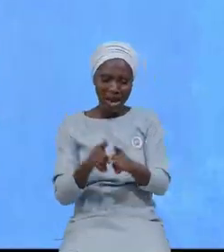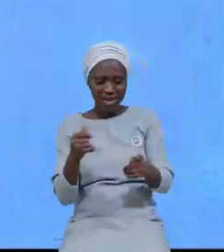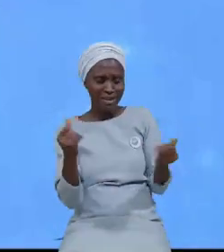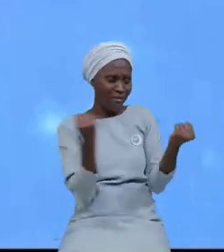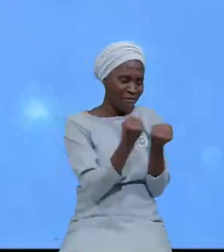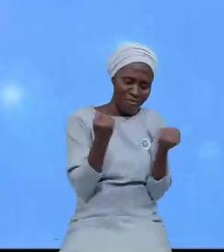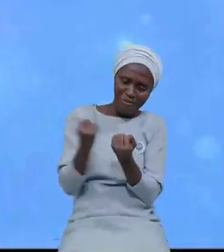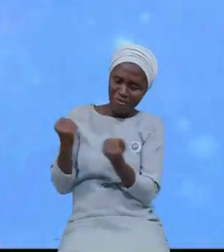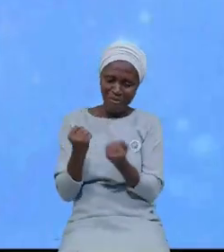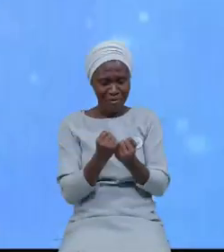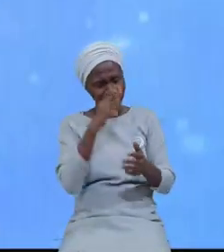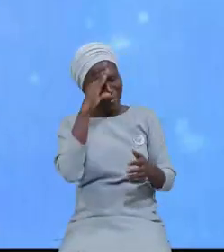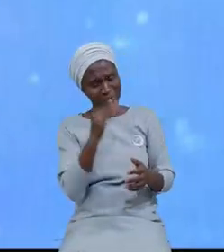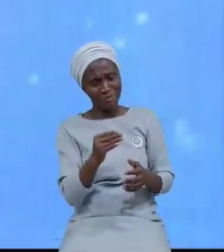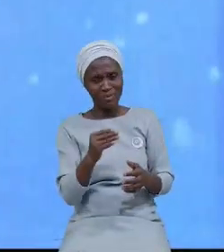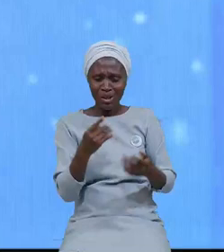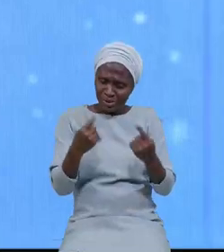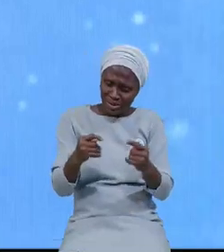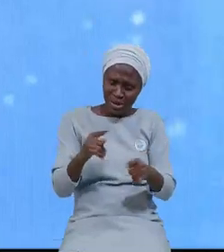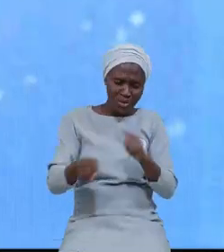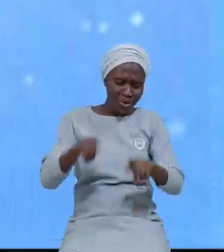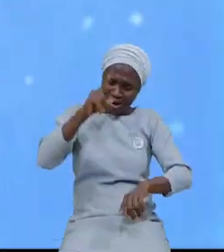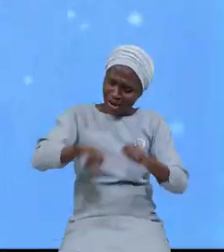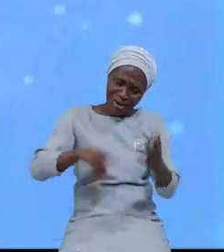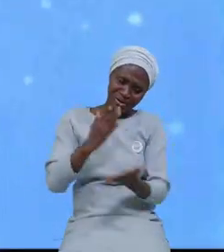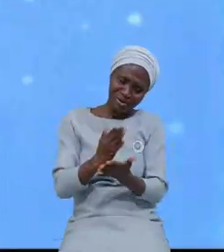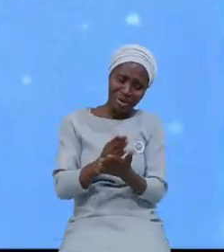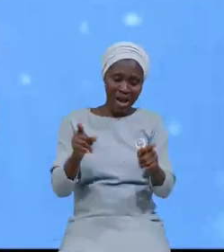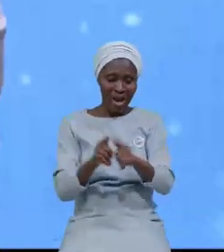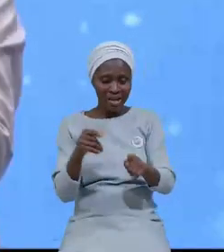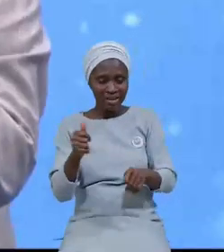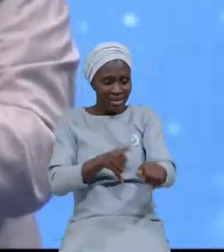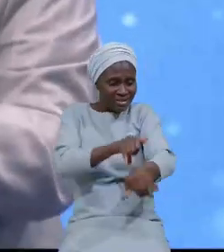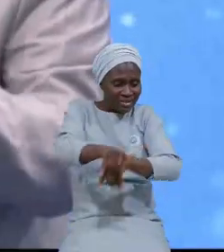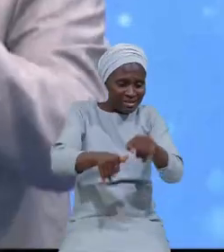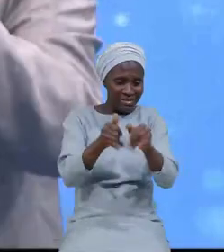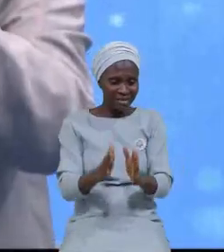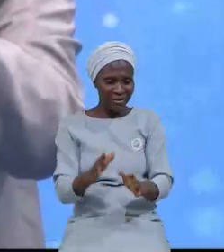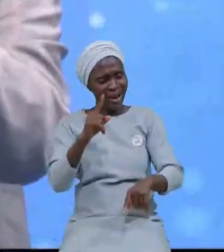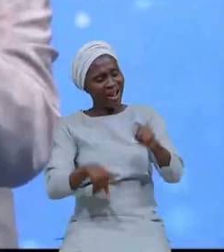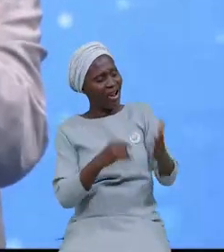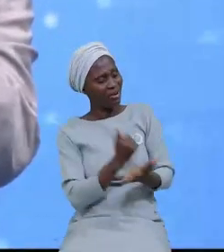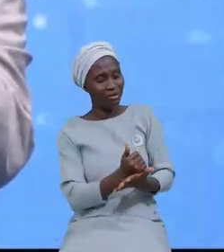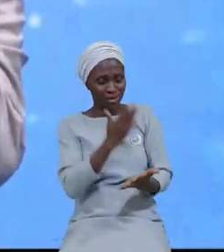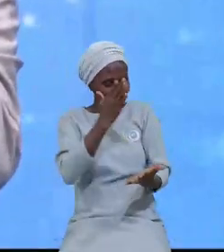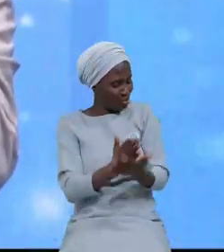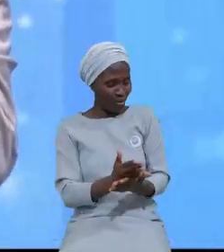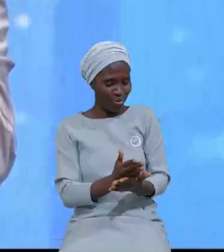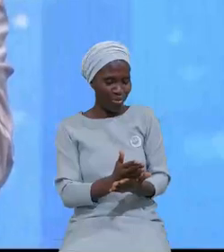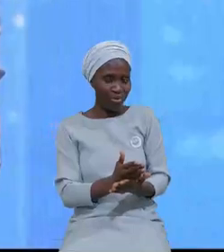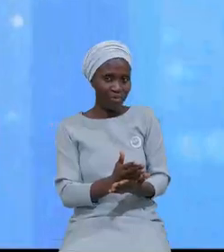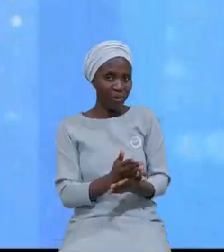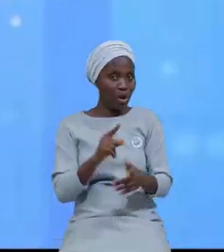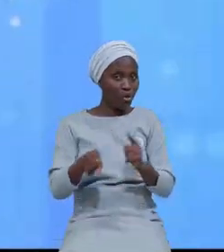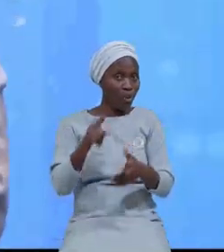bagarur violent tu n'arrivais pas cesser en tant que trompeur tu n'arrivais pas arrêter mais ce que tu